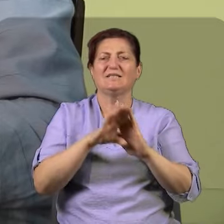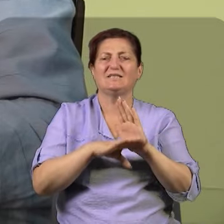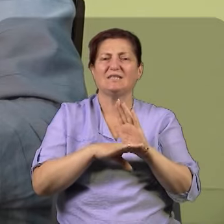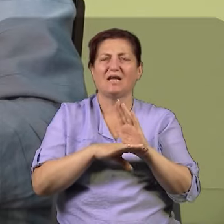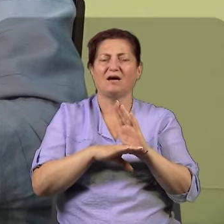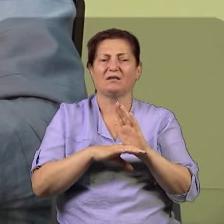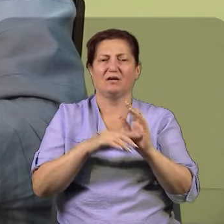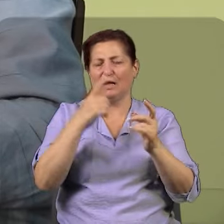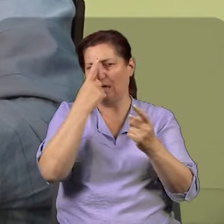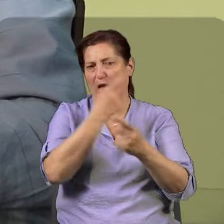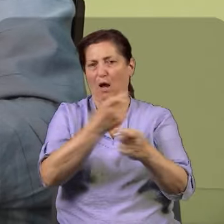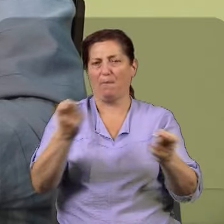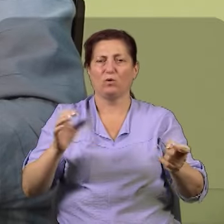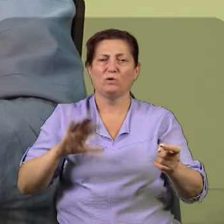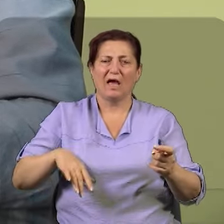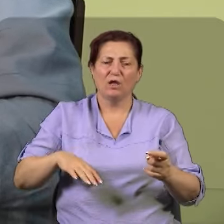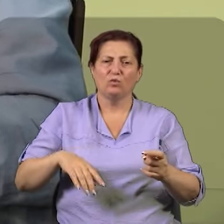վիճակ կա եւ